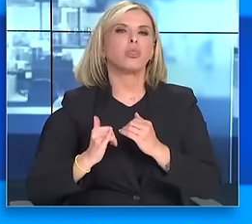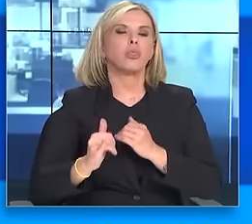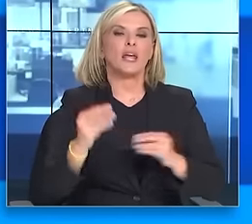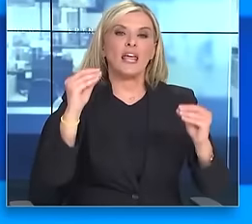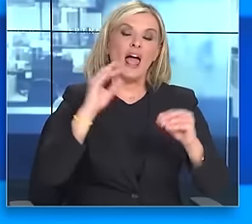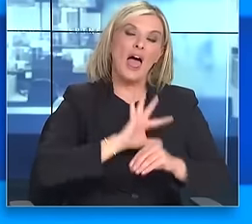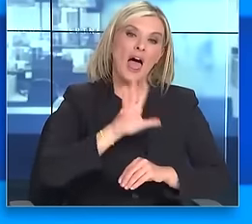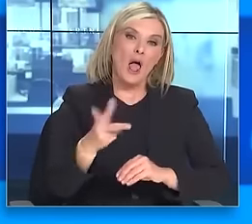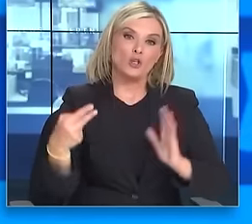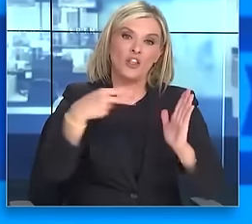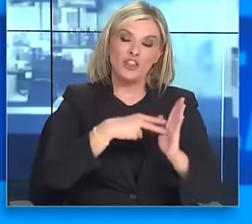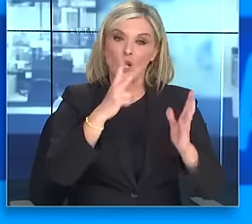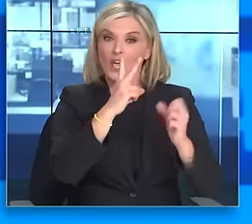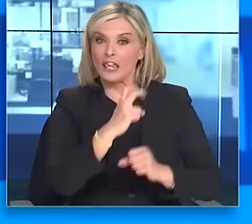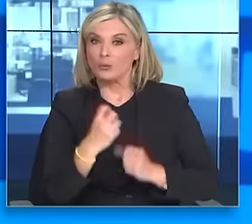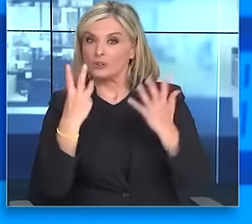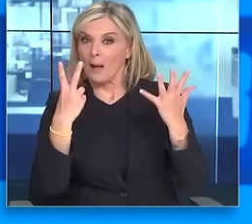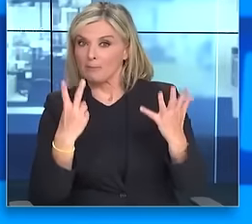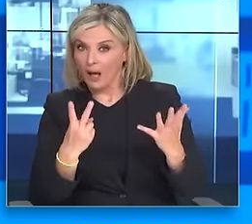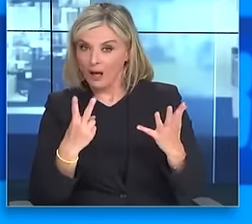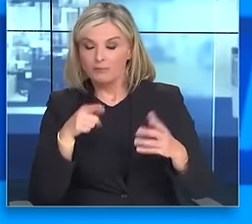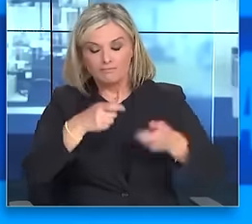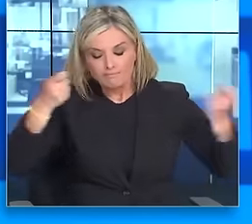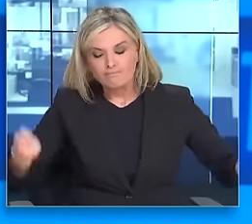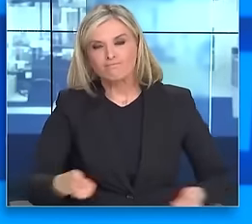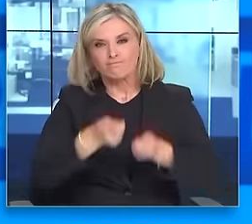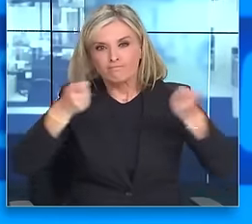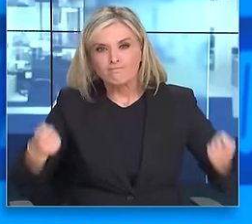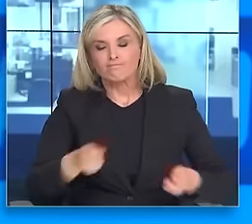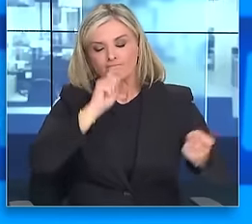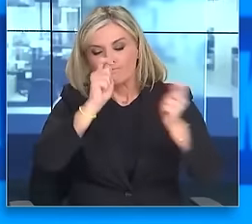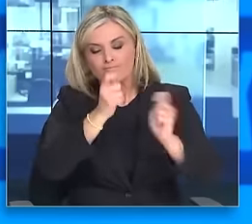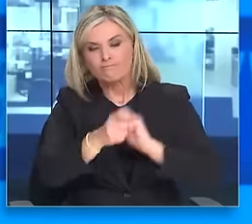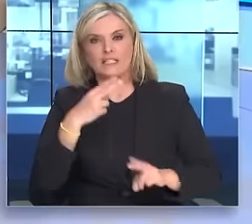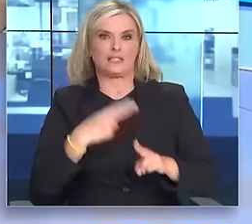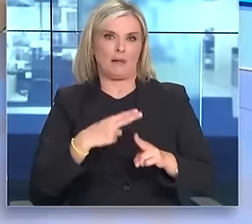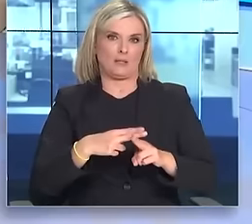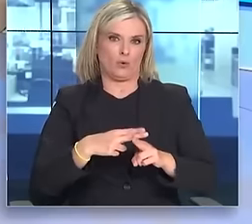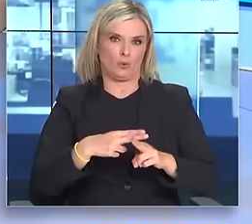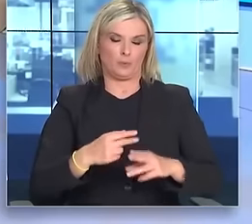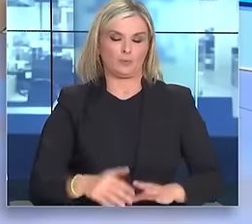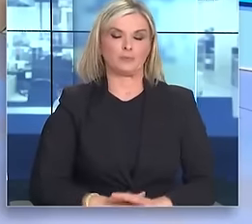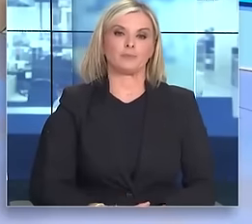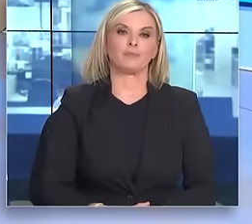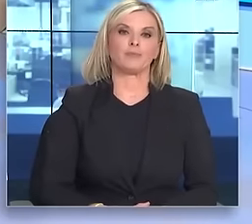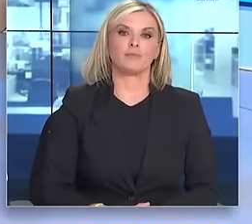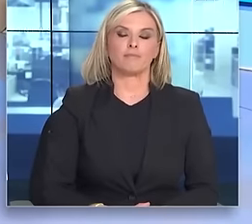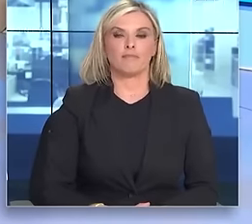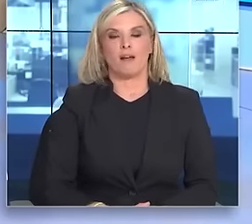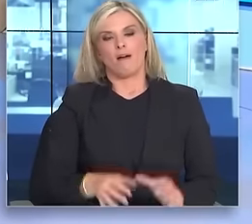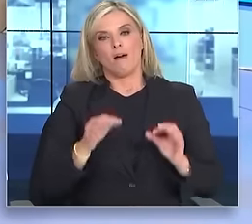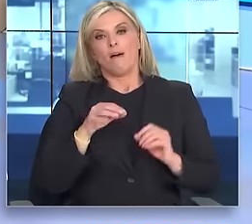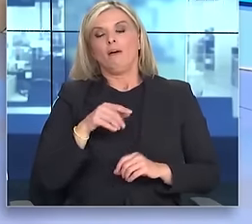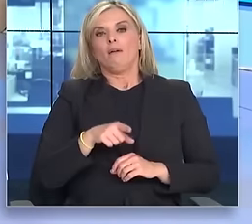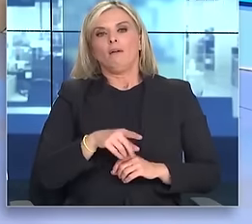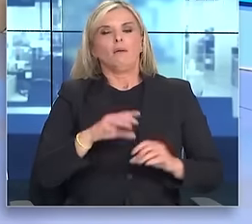προσοχή μου είναι εστιασμένη στο πώς θα υλοποιήσουμε το έργο για το οποίο μας εμπιστεύτηκαν οι πολίτες. Ωραία, κάτι τελευταίο. Από ό,τι καταλάβα, έχουμε δρόμο ακόμα. Βέβαια, όταν